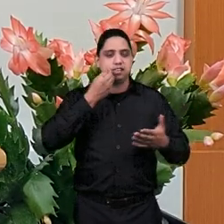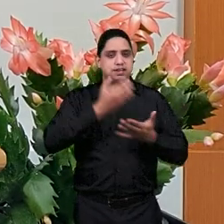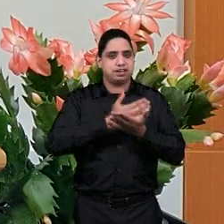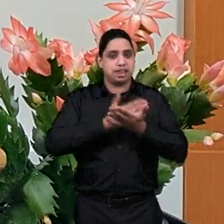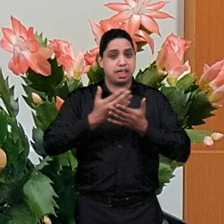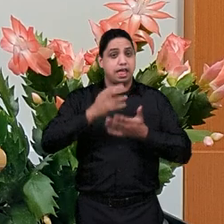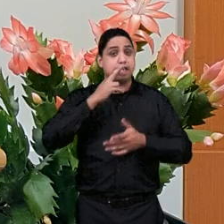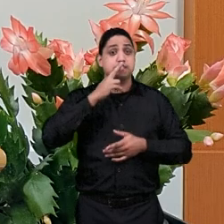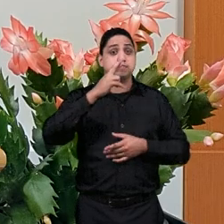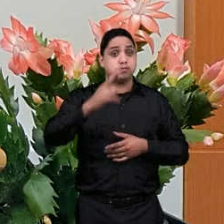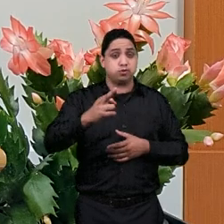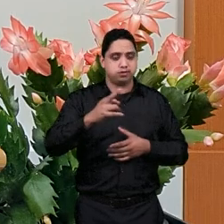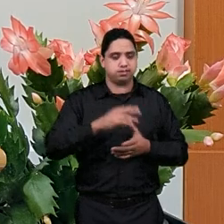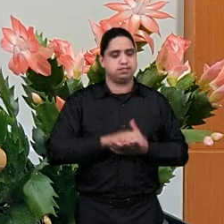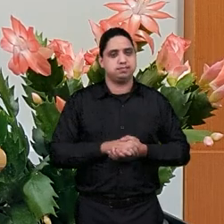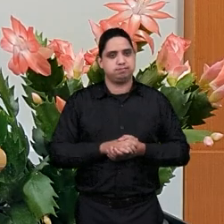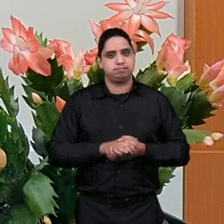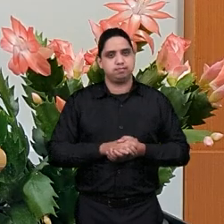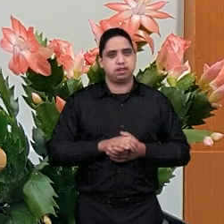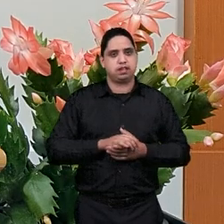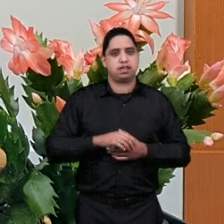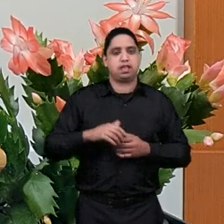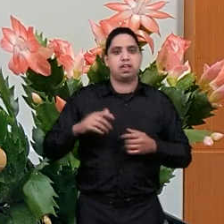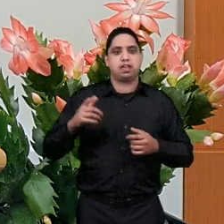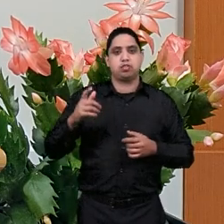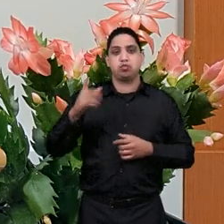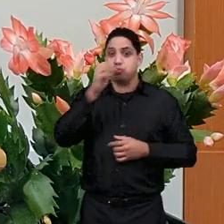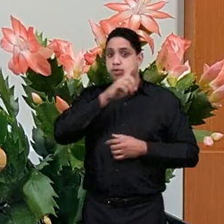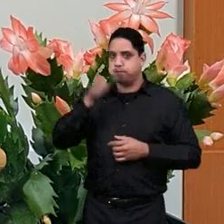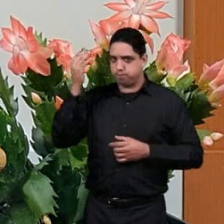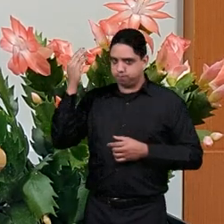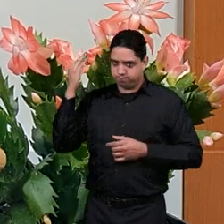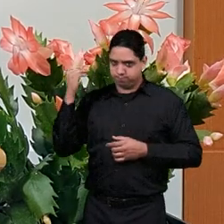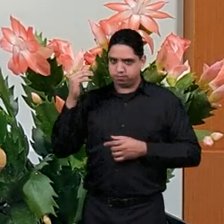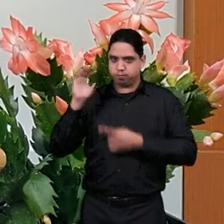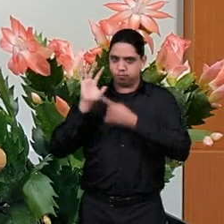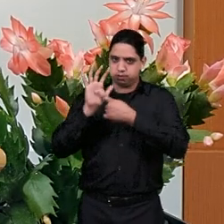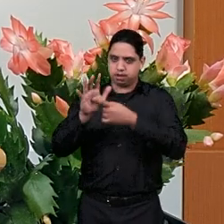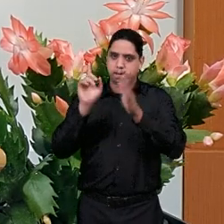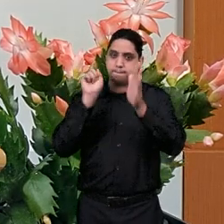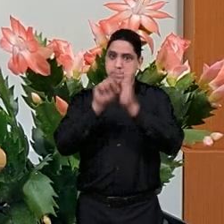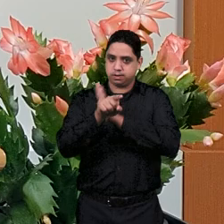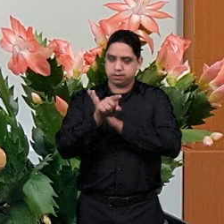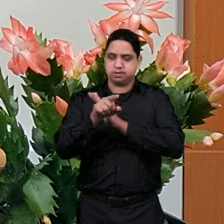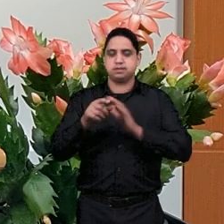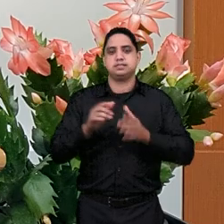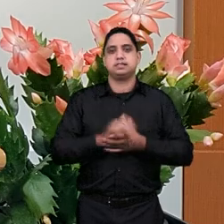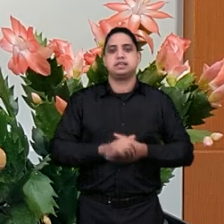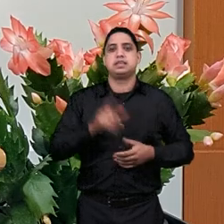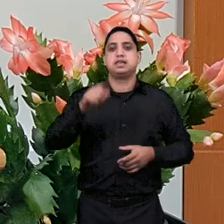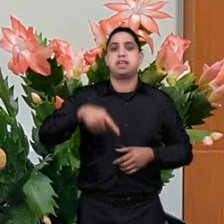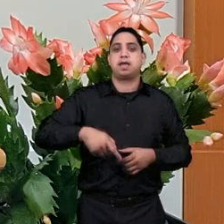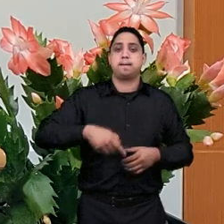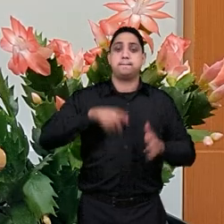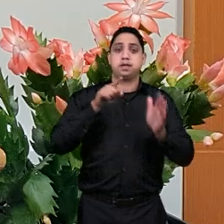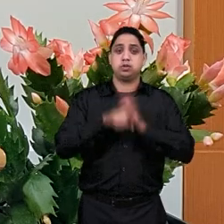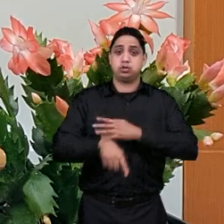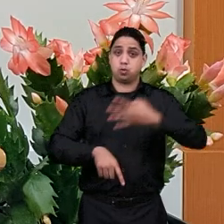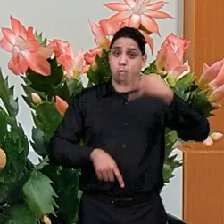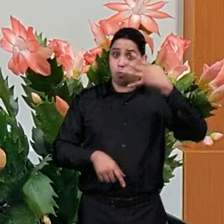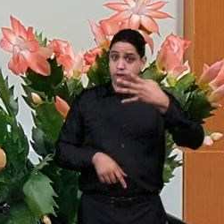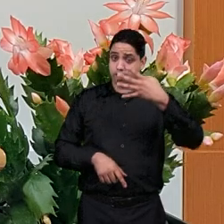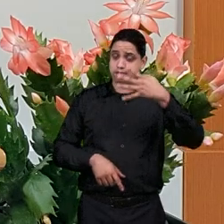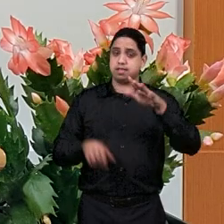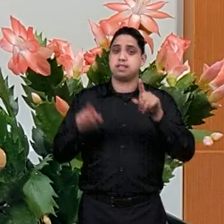que nous avons gardées pour aujourd'hui, que c'est la quatrième, la cinquième question. Il y a encore une, c'est la